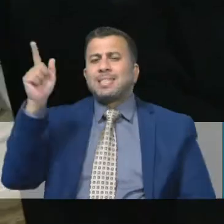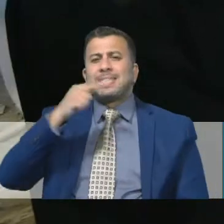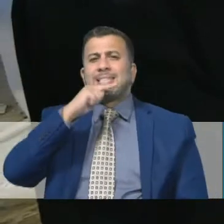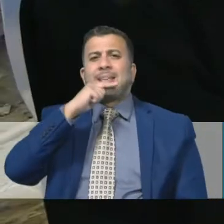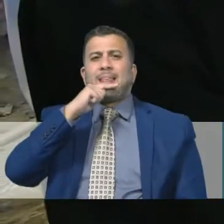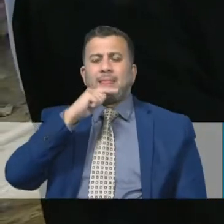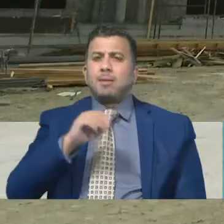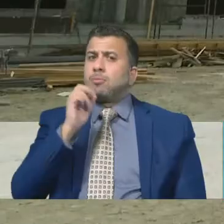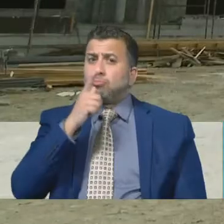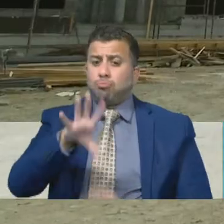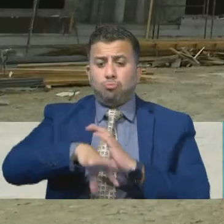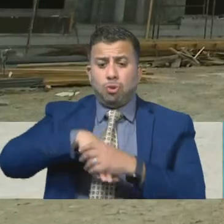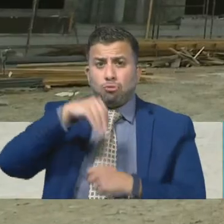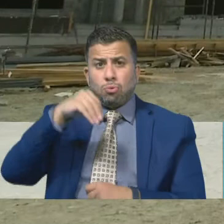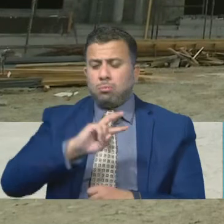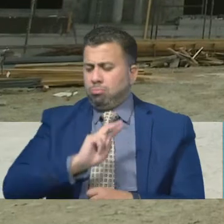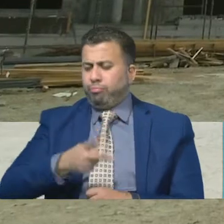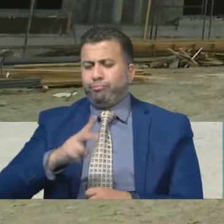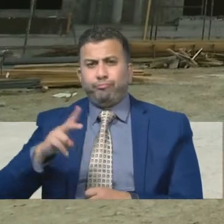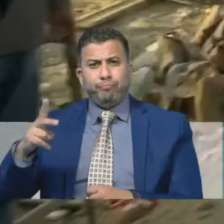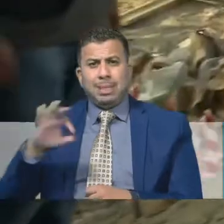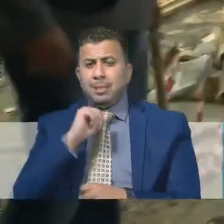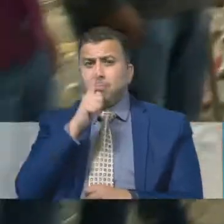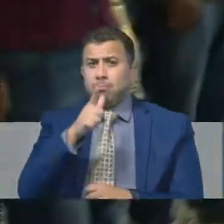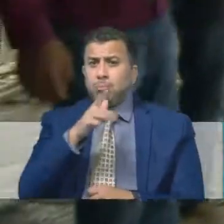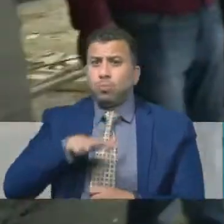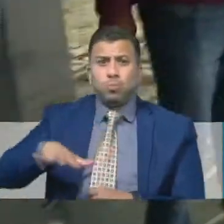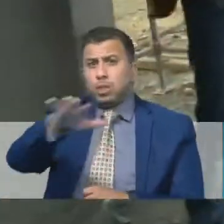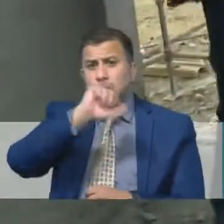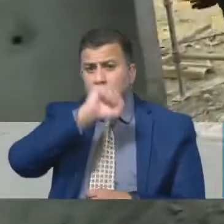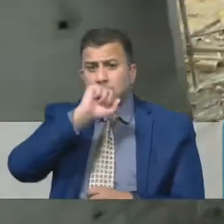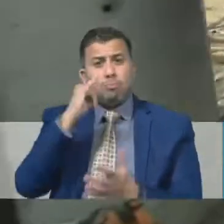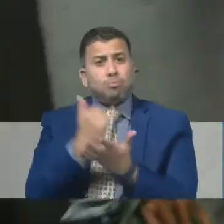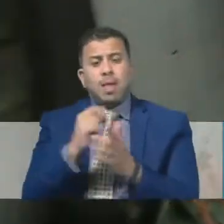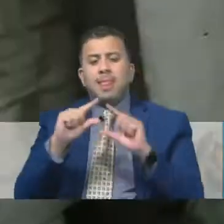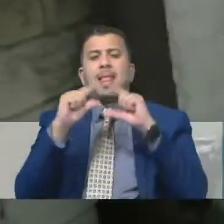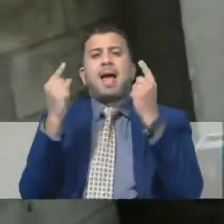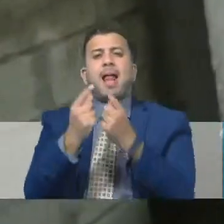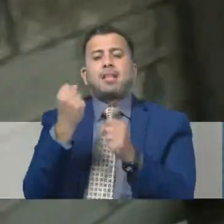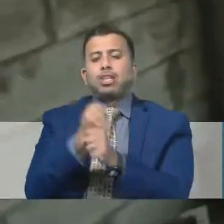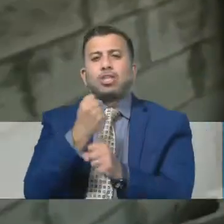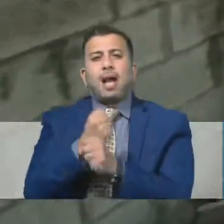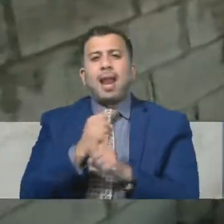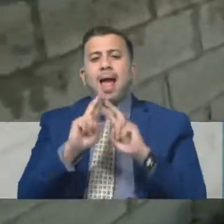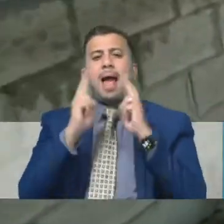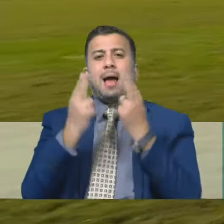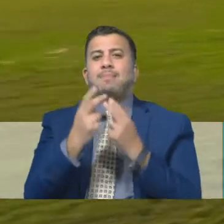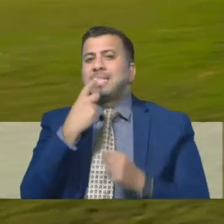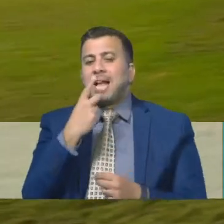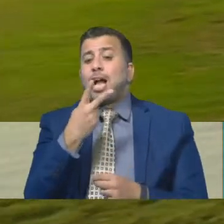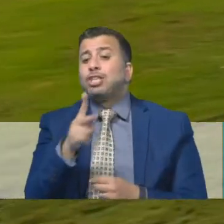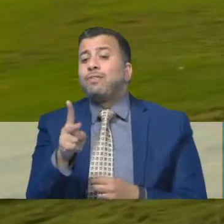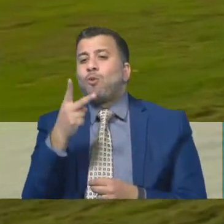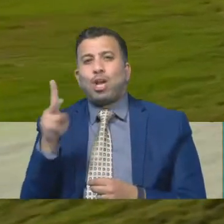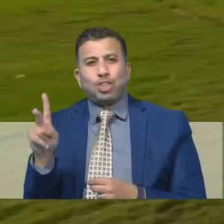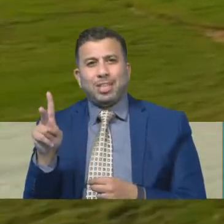مشاريع متنوعة ومتعددة على مستوى الإمارة نفذتها دائرة الأشغال العامة خلال 2020،